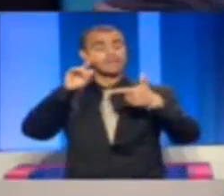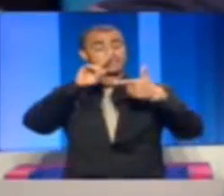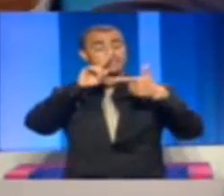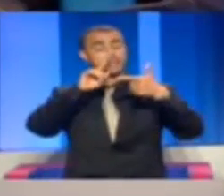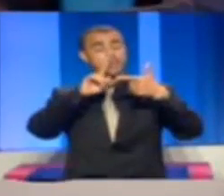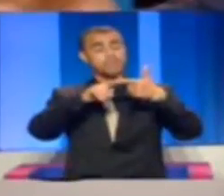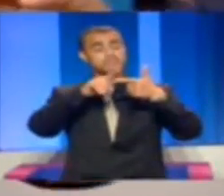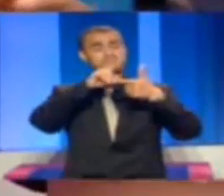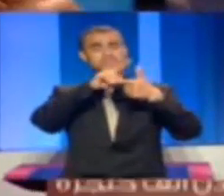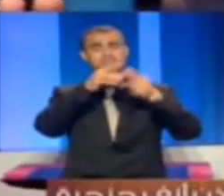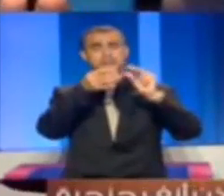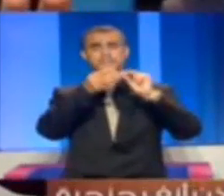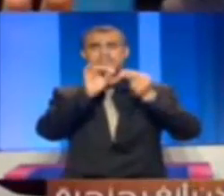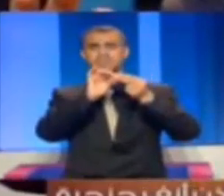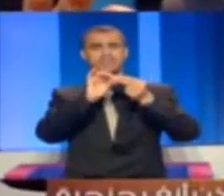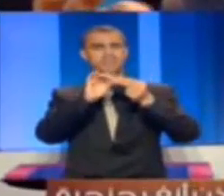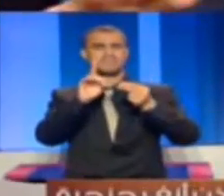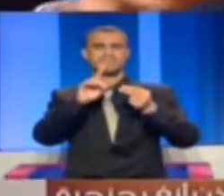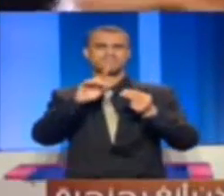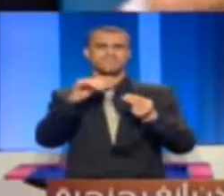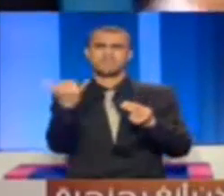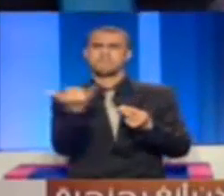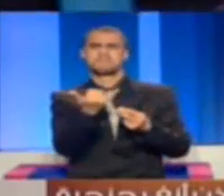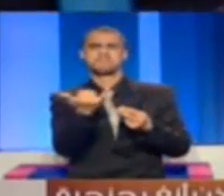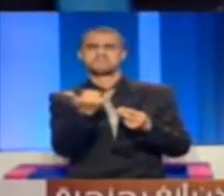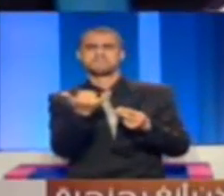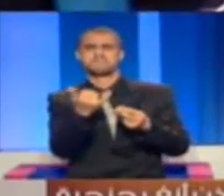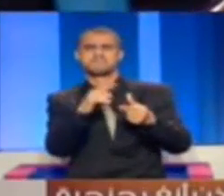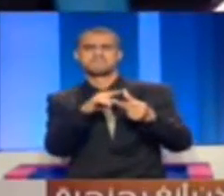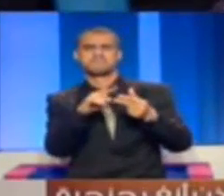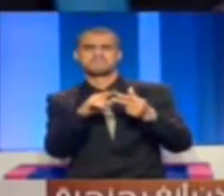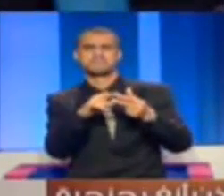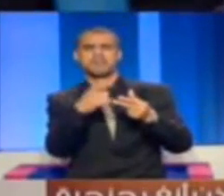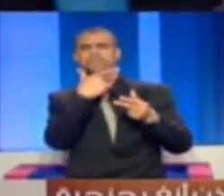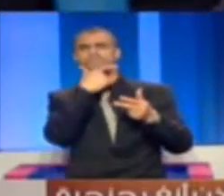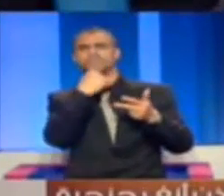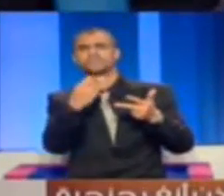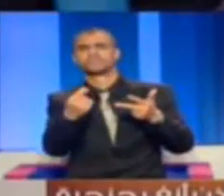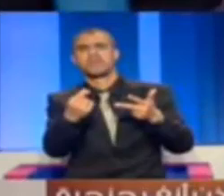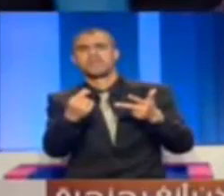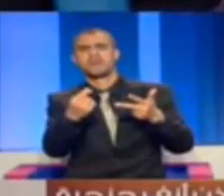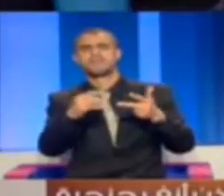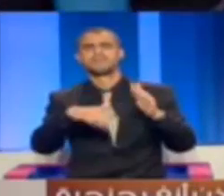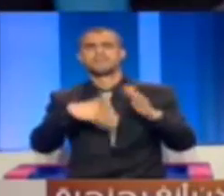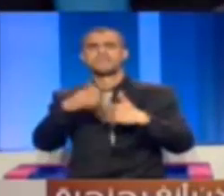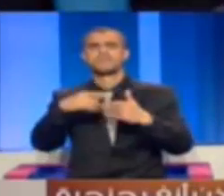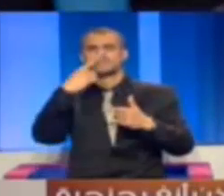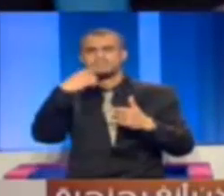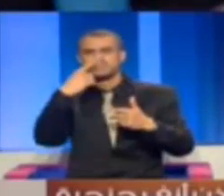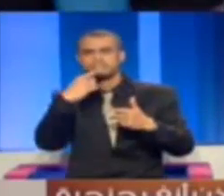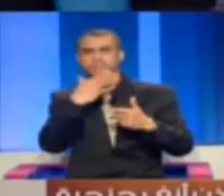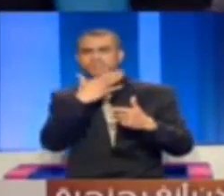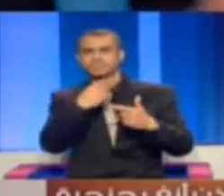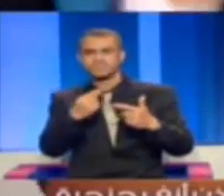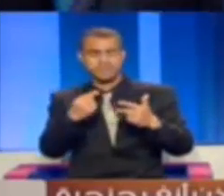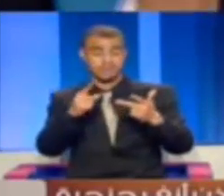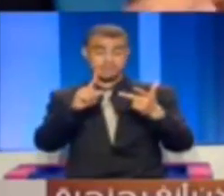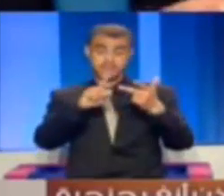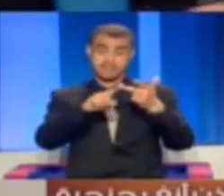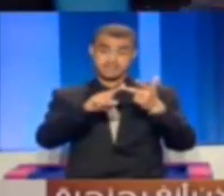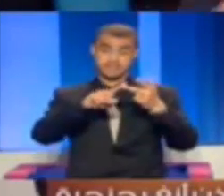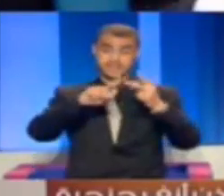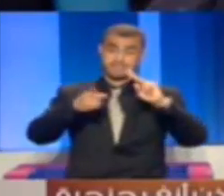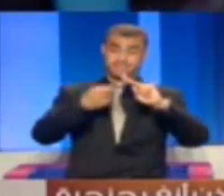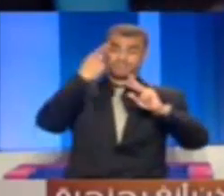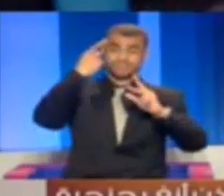ديال الاذن الوسطى والخارجيه هي مشاكل ما تتاثرش بزاف على على على على على, على, على النطق وعلى الكلام. اللي